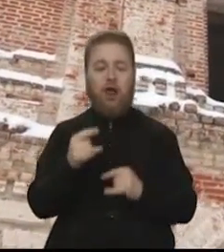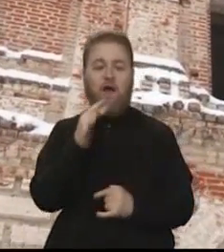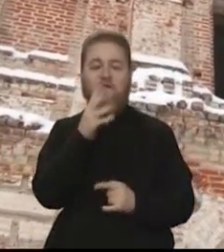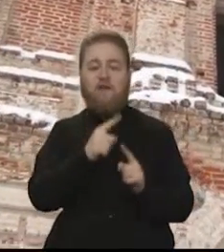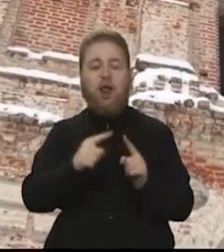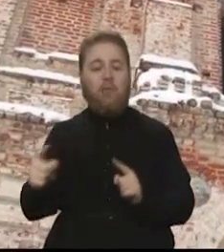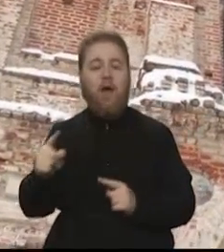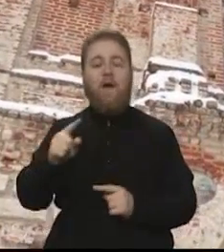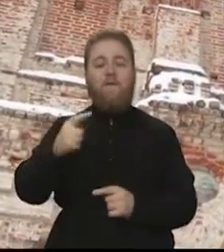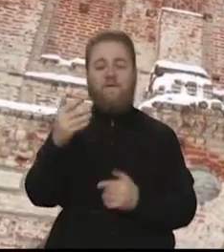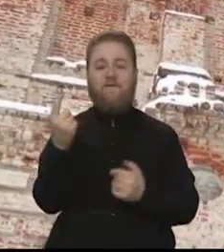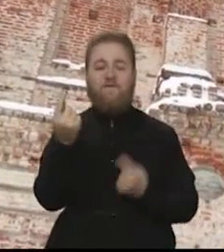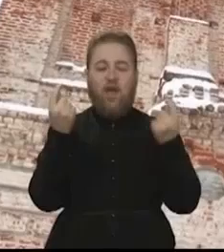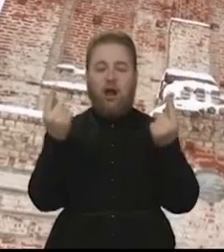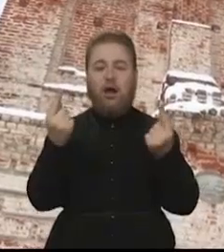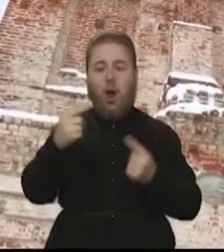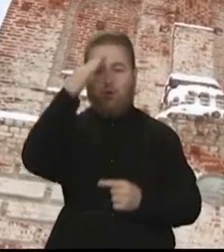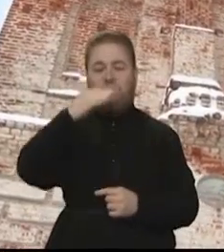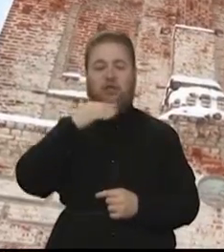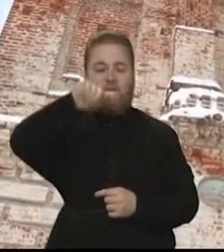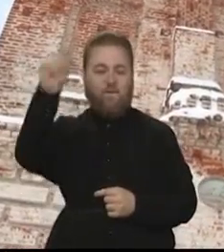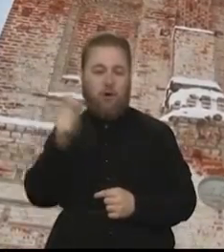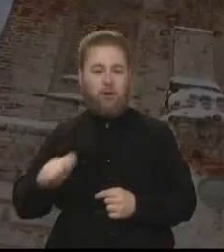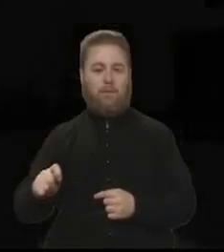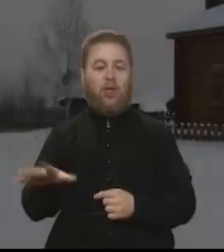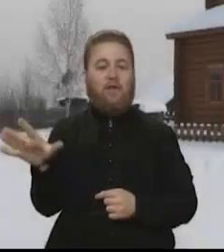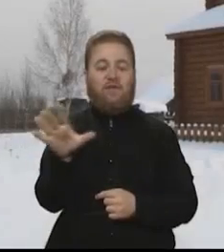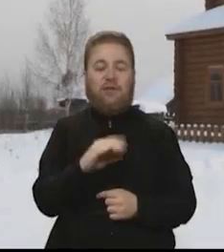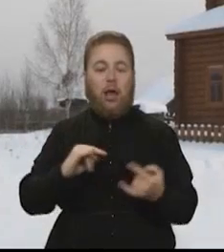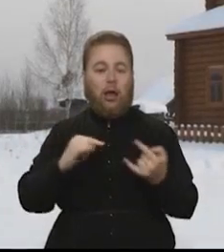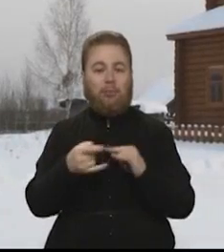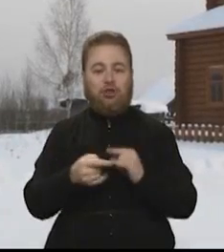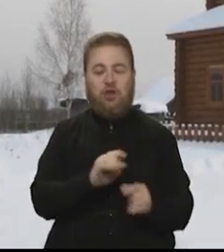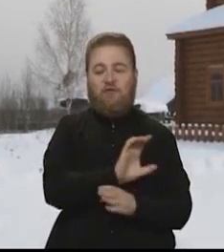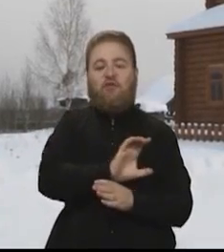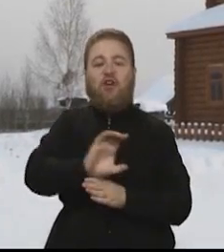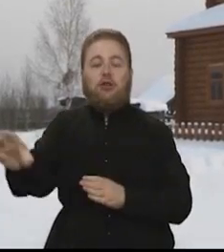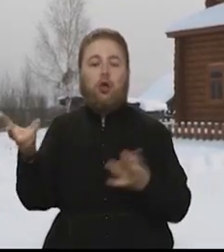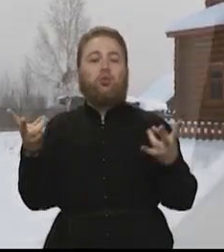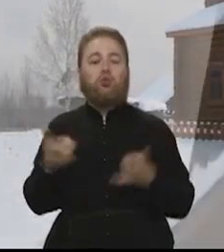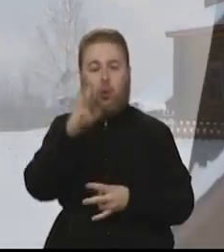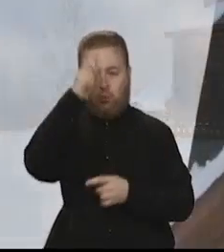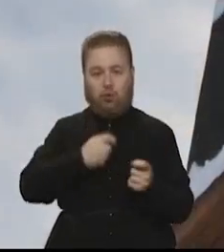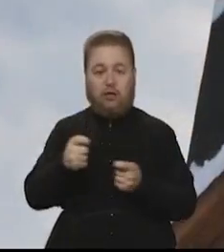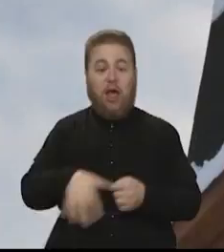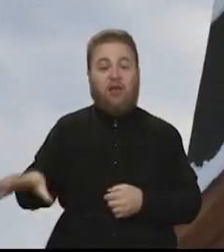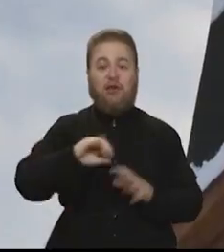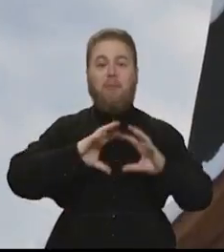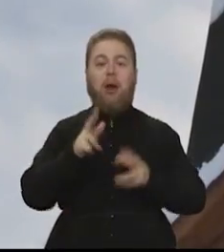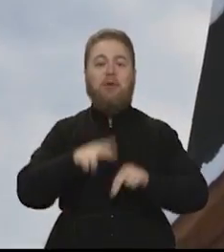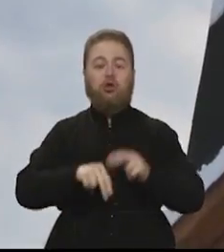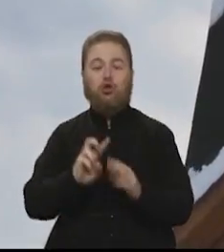Великой Отечественной войны. Кирпичи все вывезли, не знаю, на нужды государства. И вот всем миром мы построили часовню. Часовня